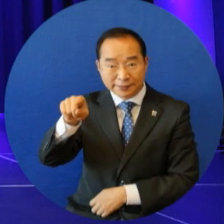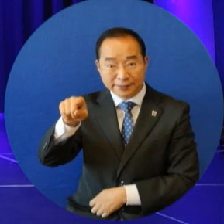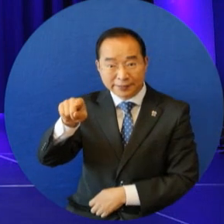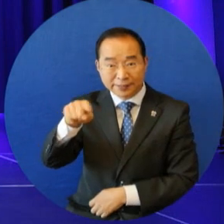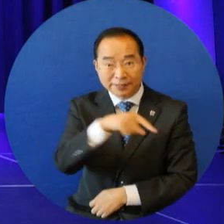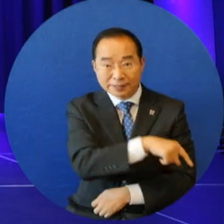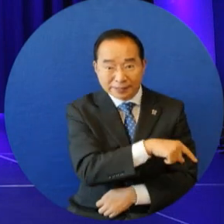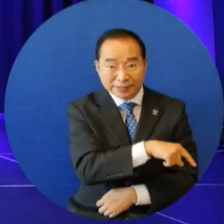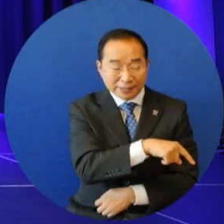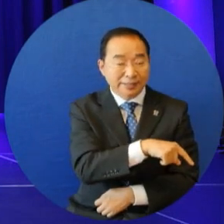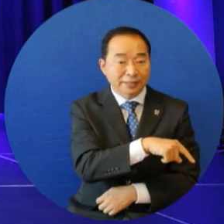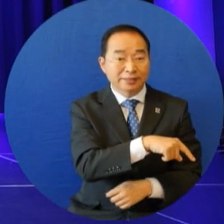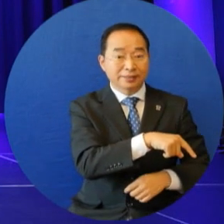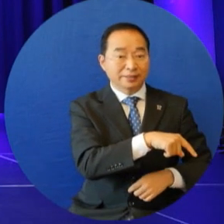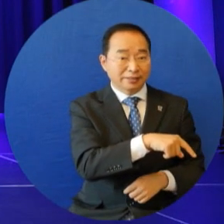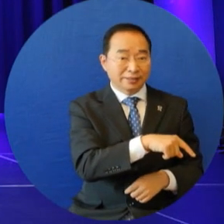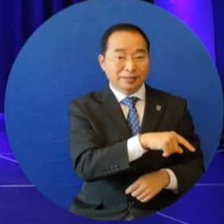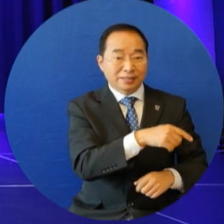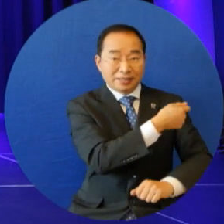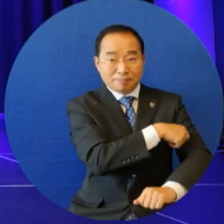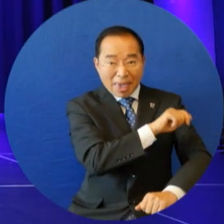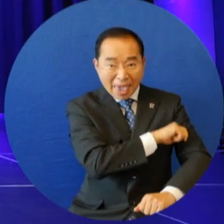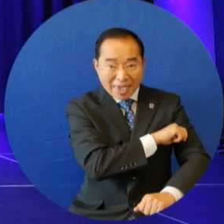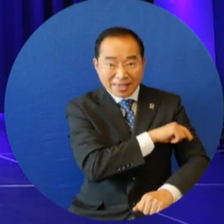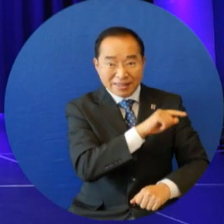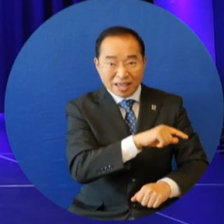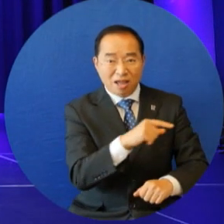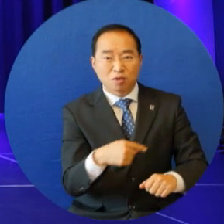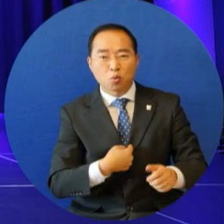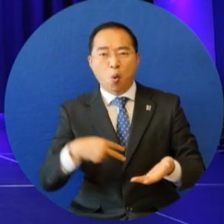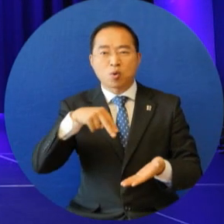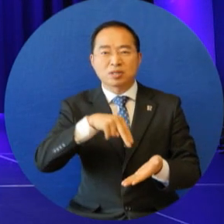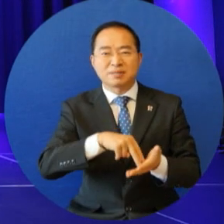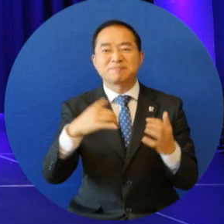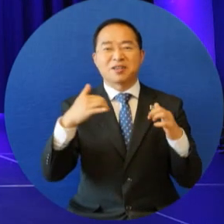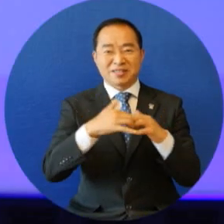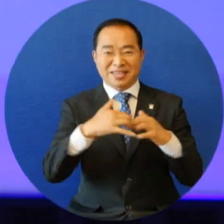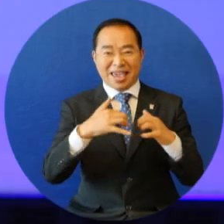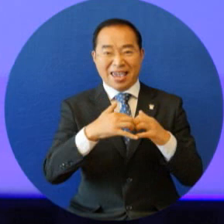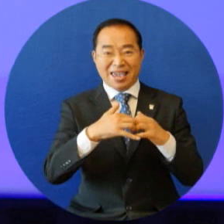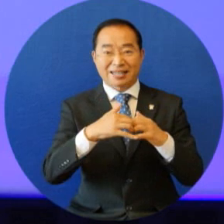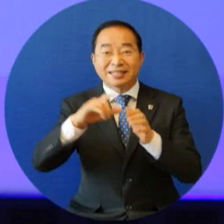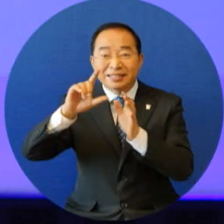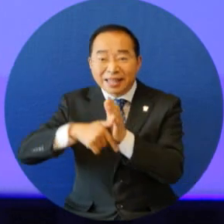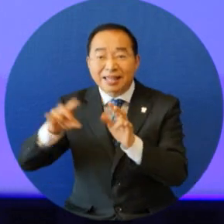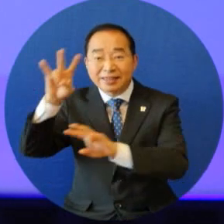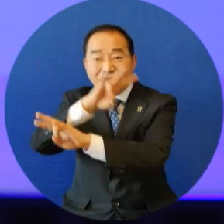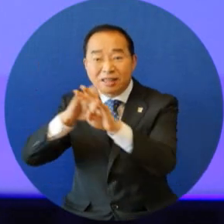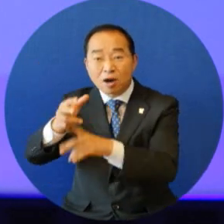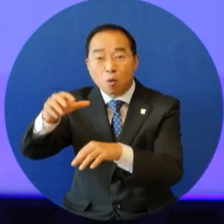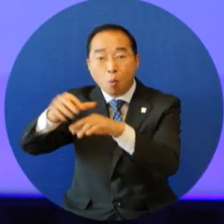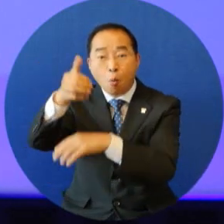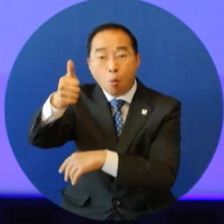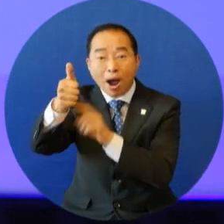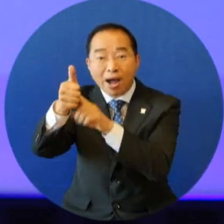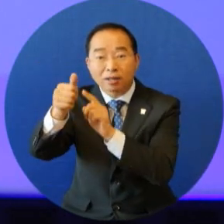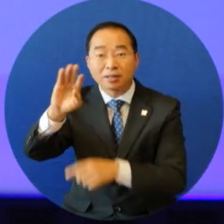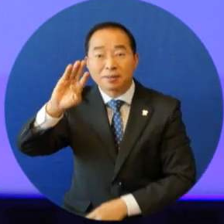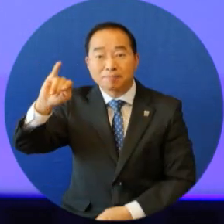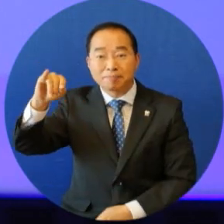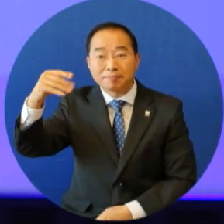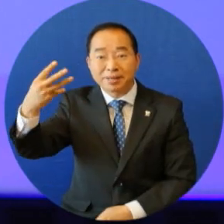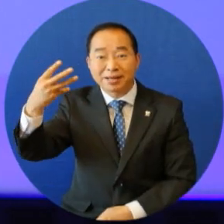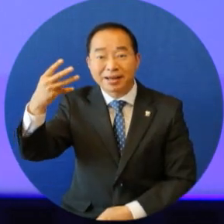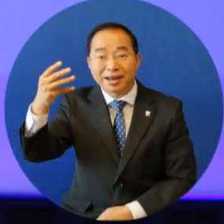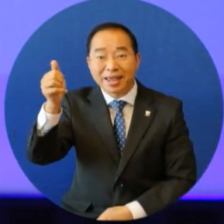네덜란드가 스페인에 대한 독립전쟁을 하는데 그 당시 이제 빌레름 공이라고 있었는데